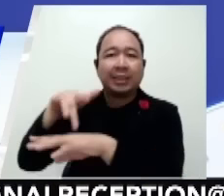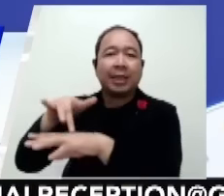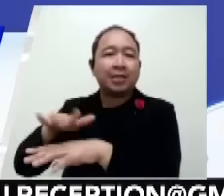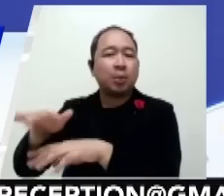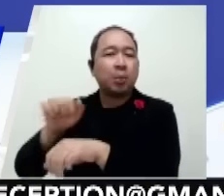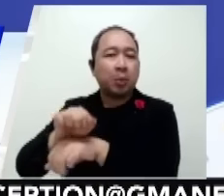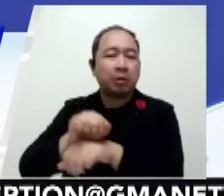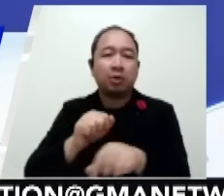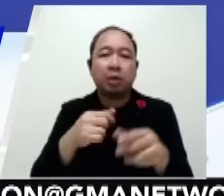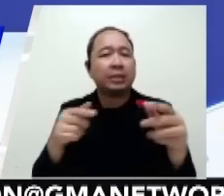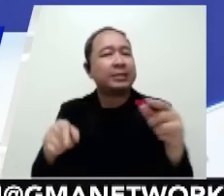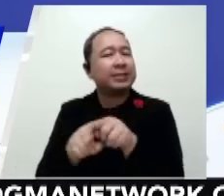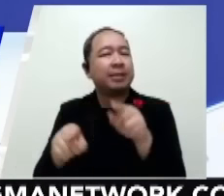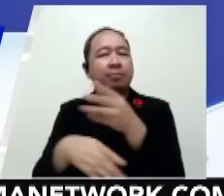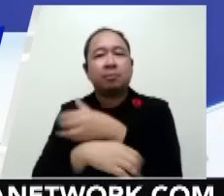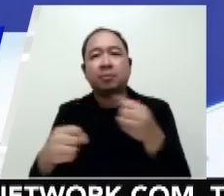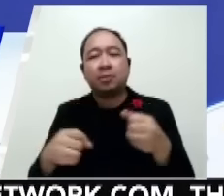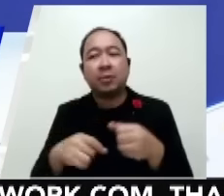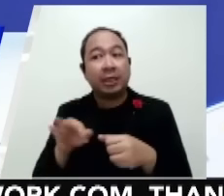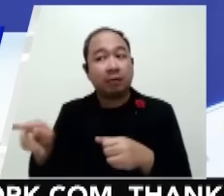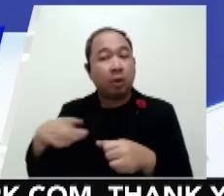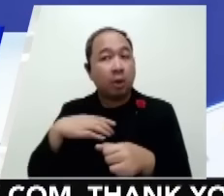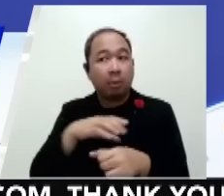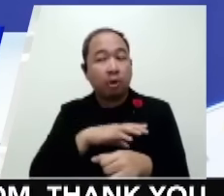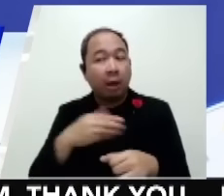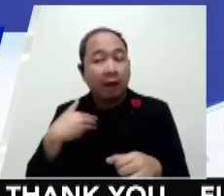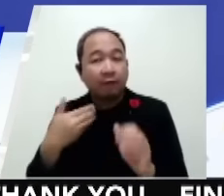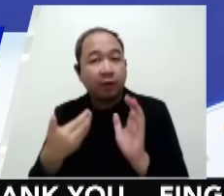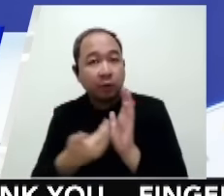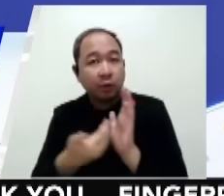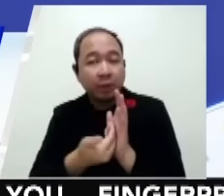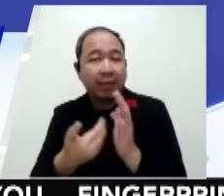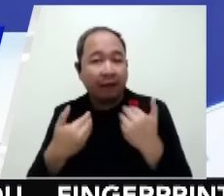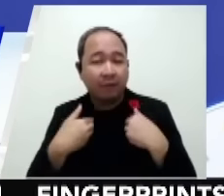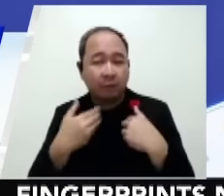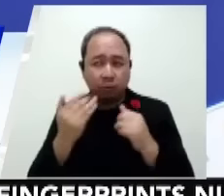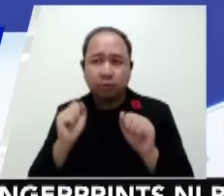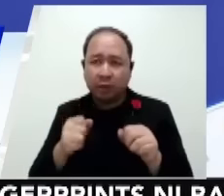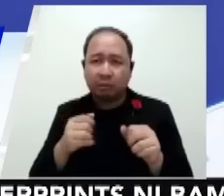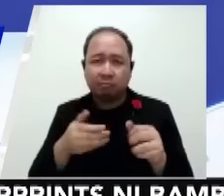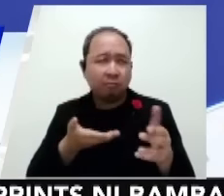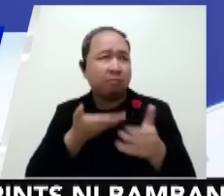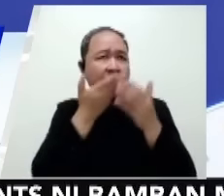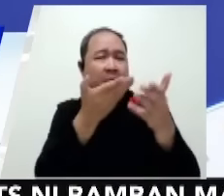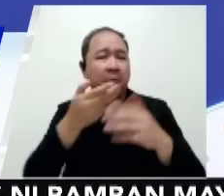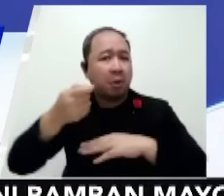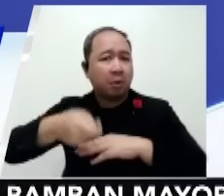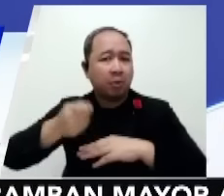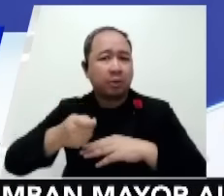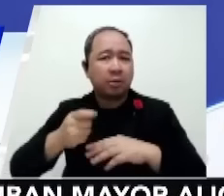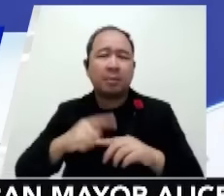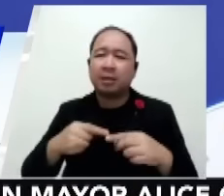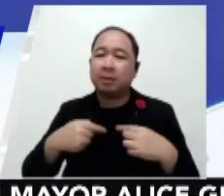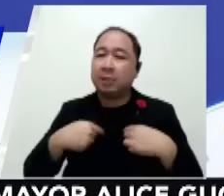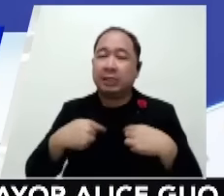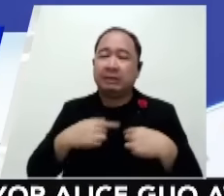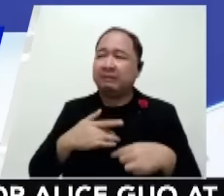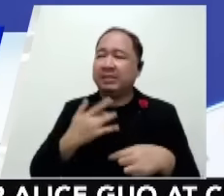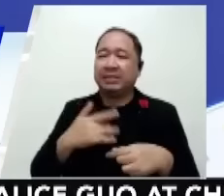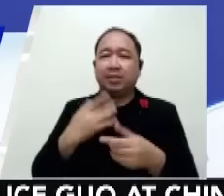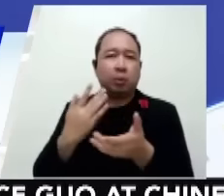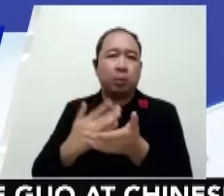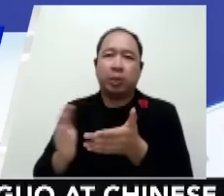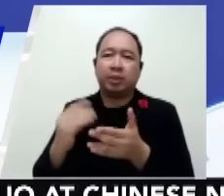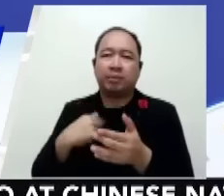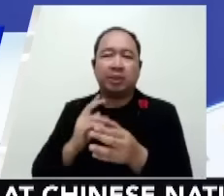evidence, then why not file in court right away? For me, I find it useless to attend. Mm-hmm. Dahil masasayang lang yung